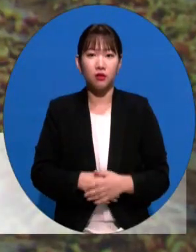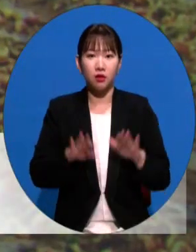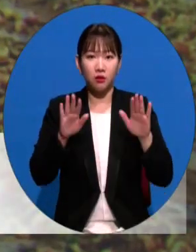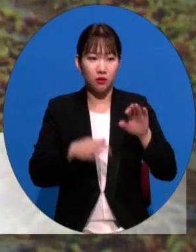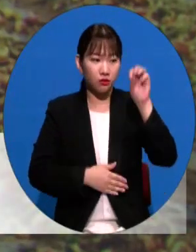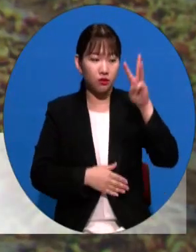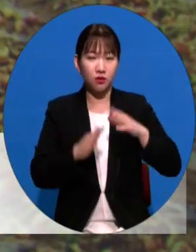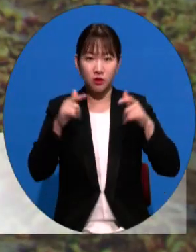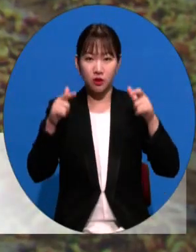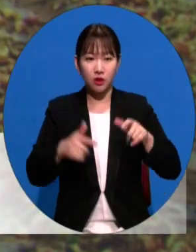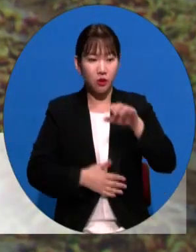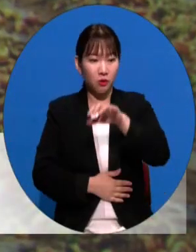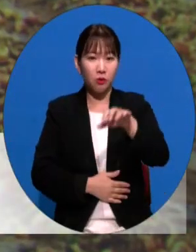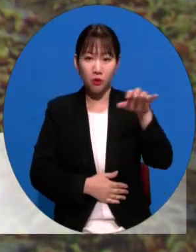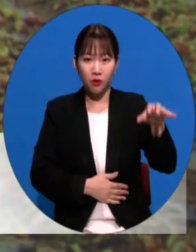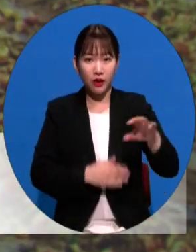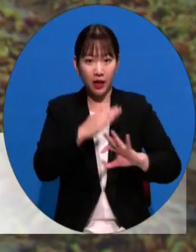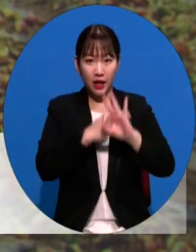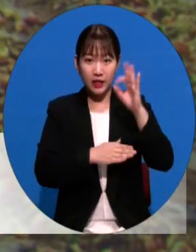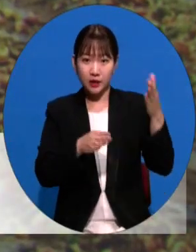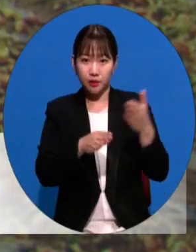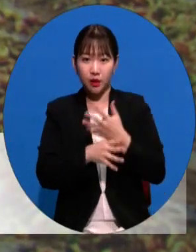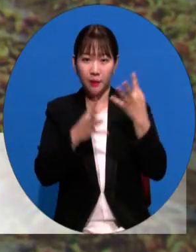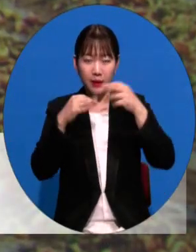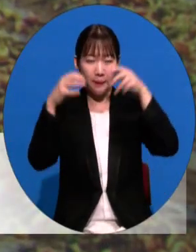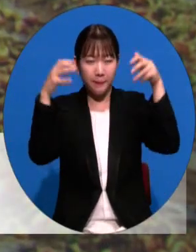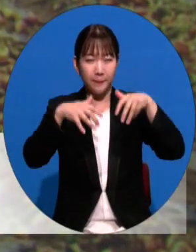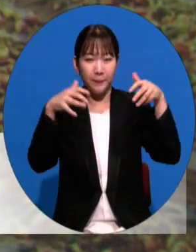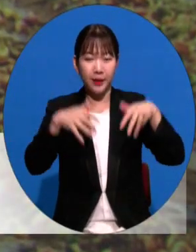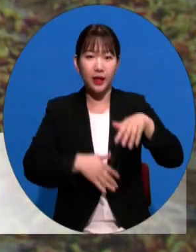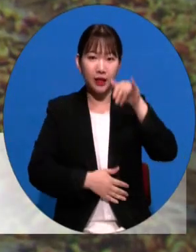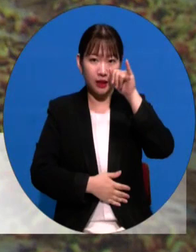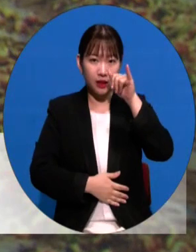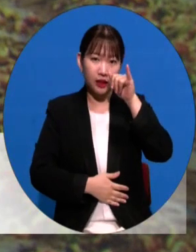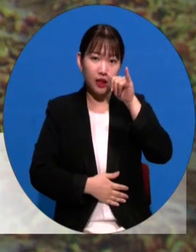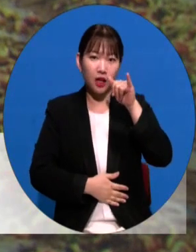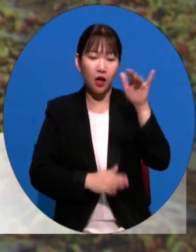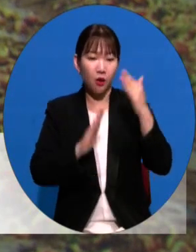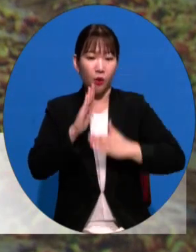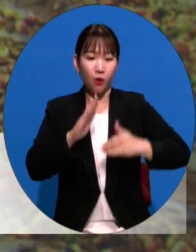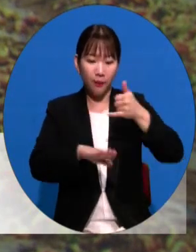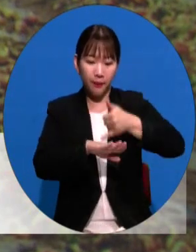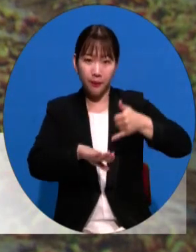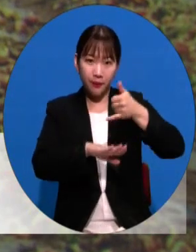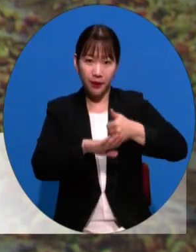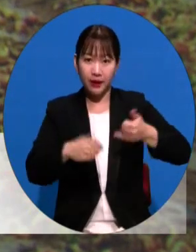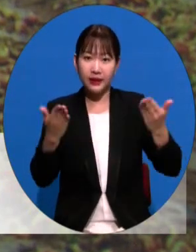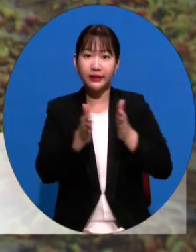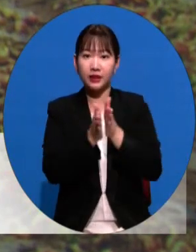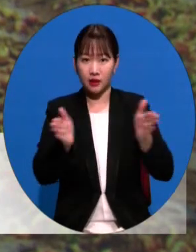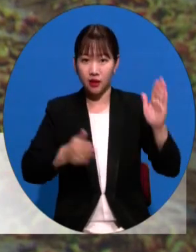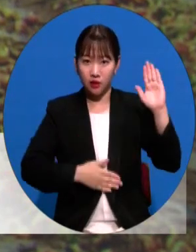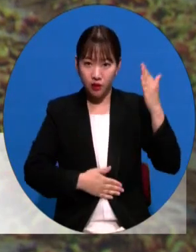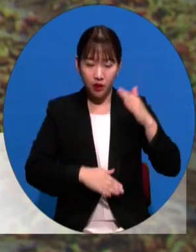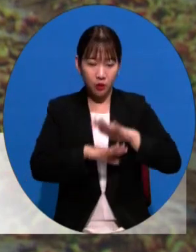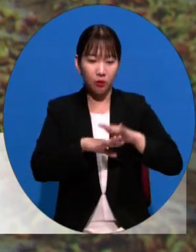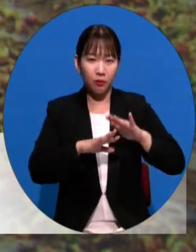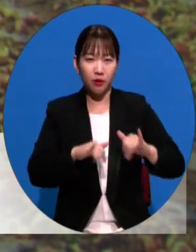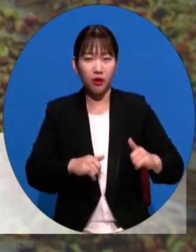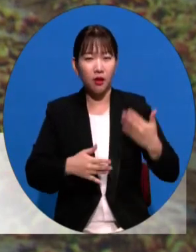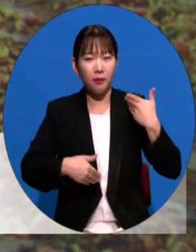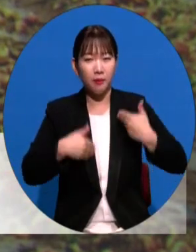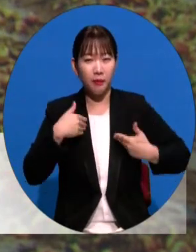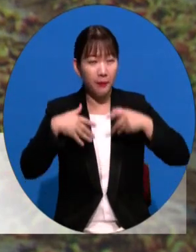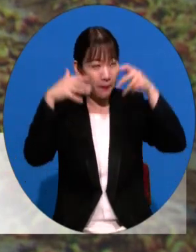오늘 광주 전남지역 곳곳에는 이른 아침부터 많은 비가 내렸는데요 본격적인 영농처를 맞아 농민들은 쉴새없이